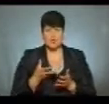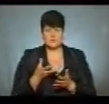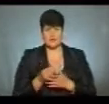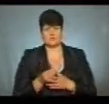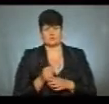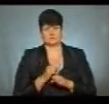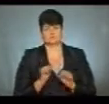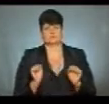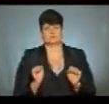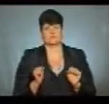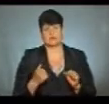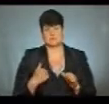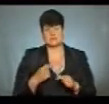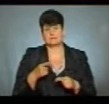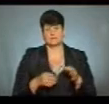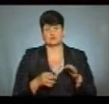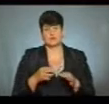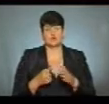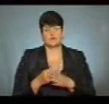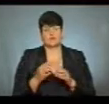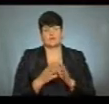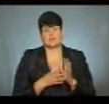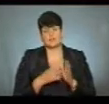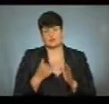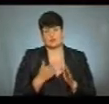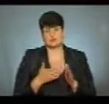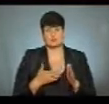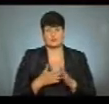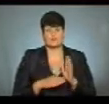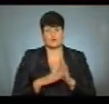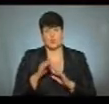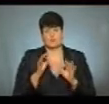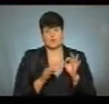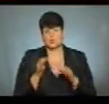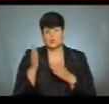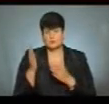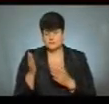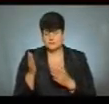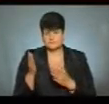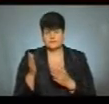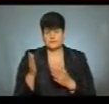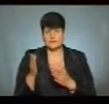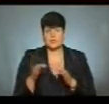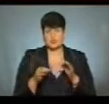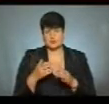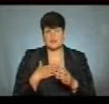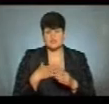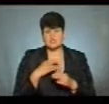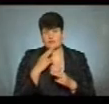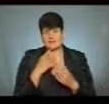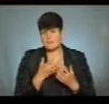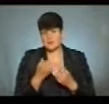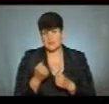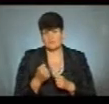скажімо, не підлягають. І ми з ними судилися аж до 2019 року. І дійшли до Верховного суду, і суд наші зауваження не прийняв до